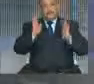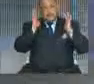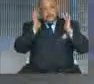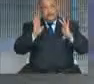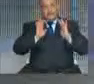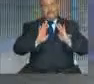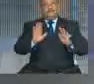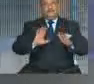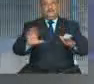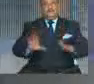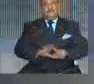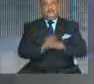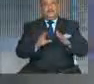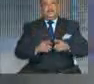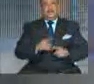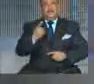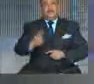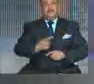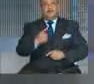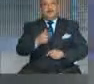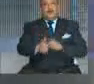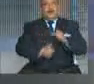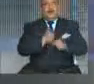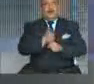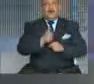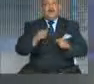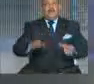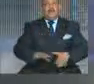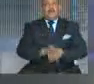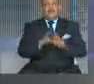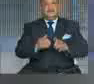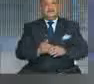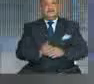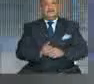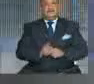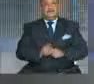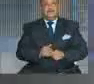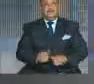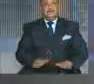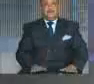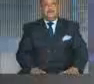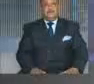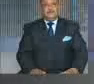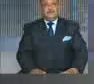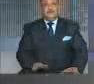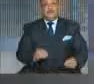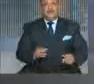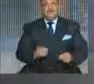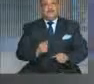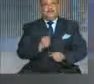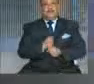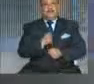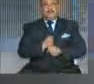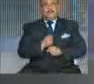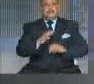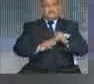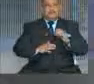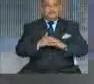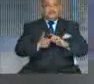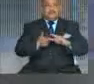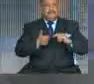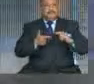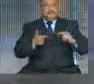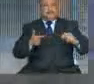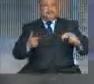عثر على جسم غريب يرجح أنه قنبلة يدوية الصنعة أحدث حالة من الهلع في صفوف الحاضرين في